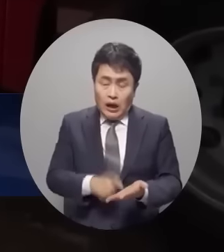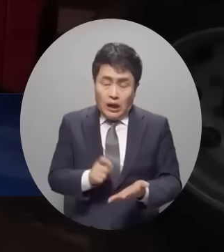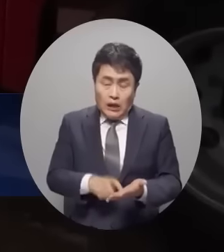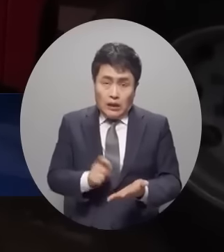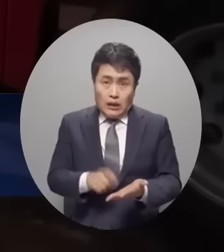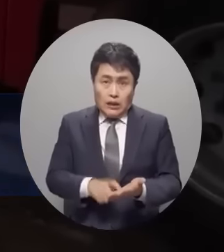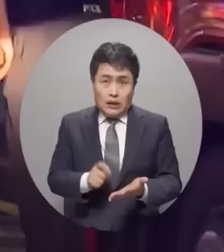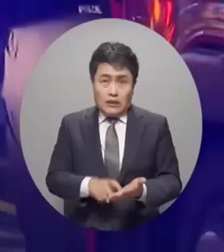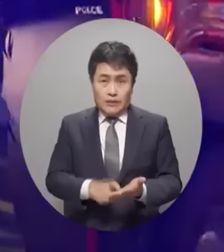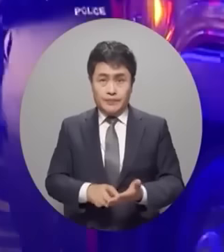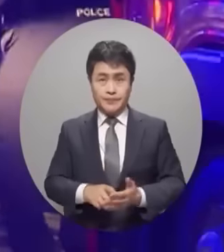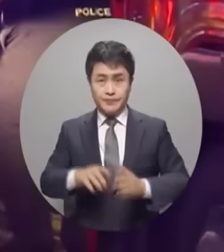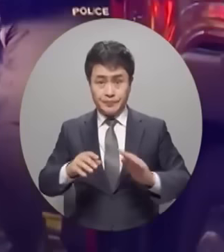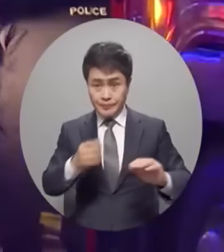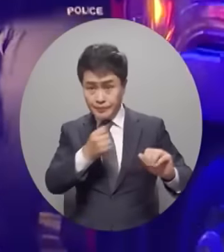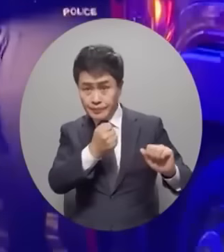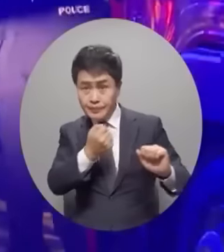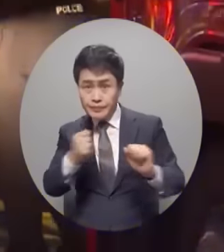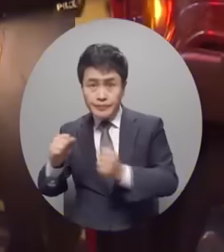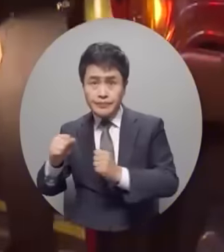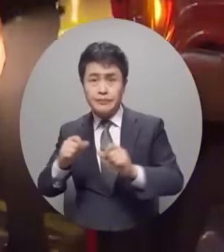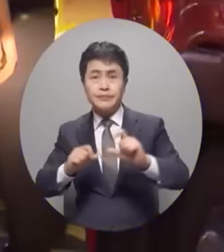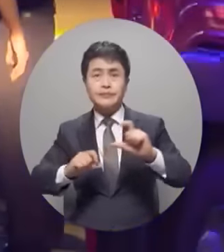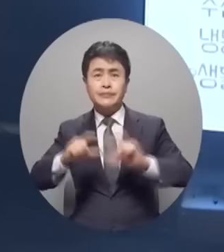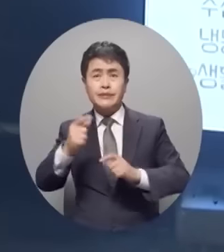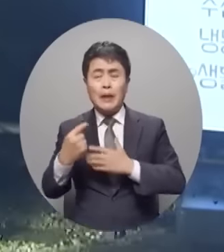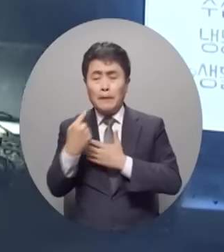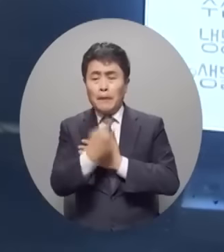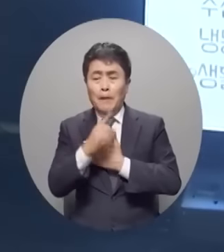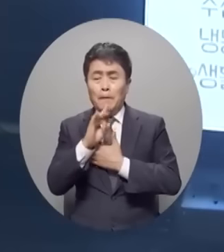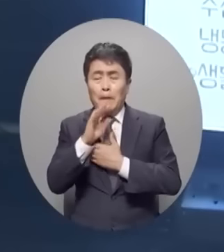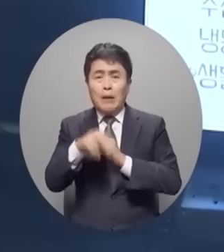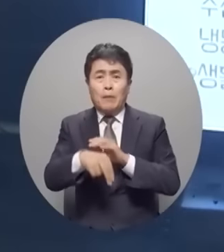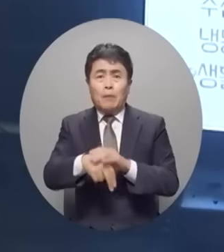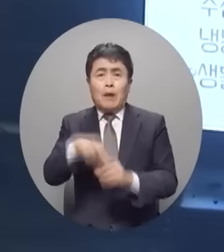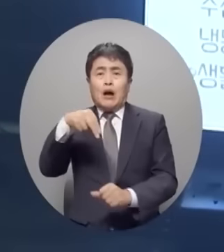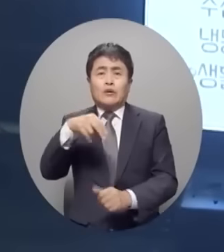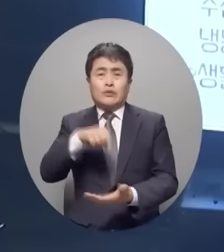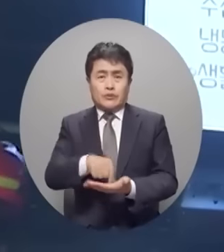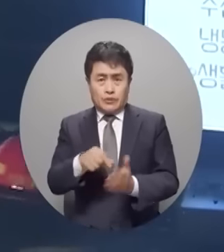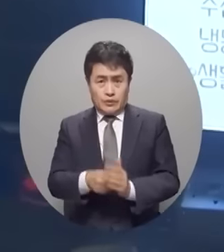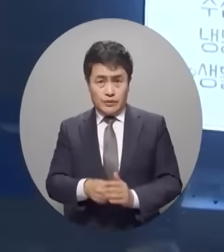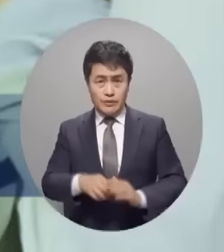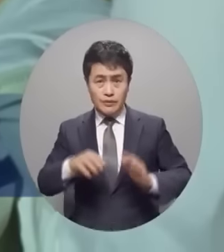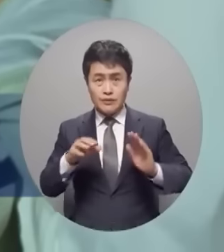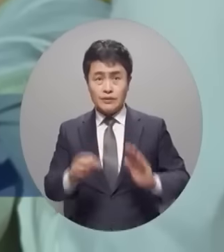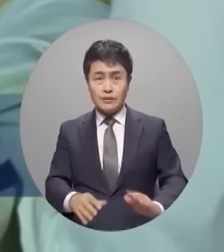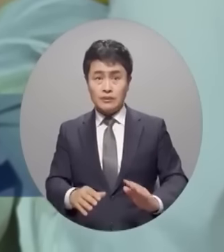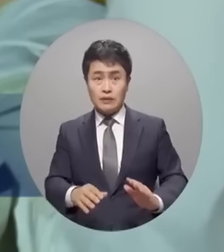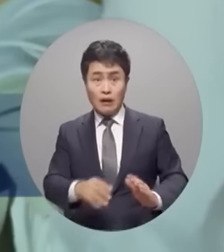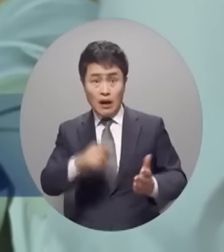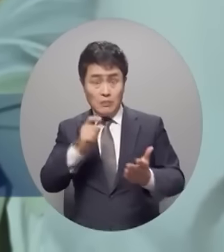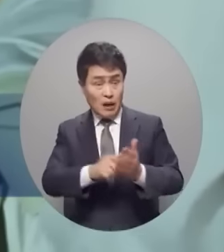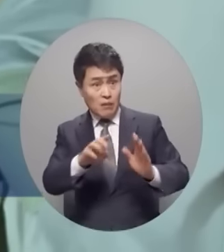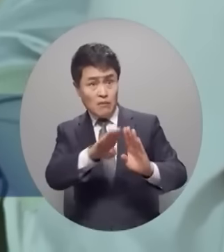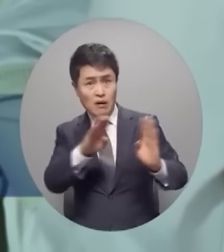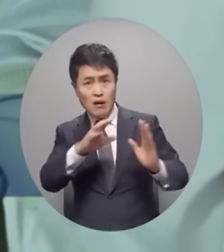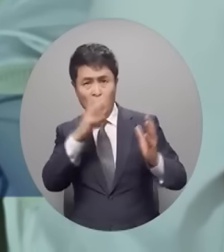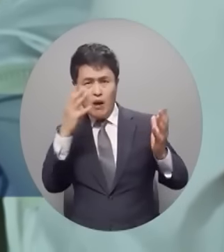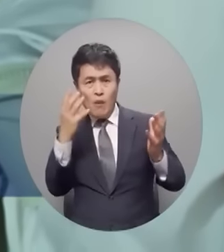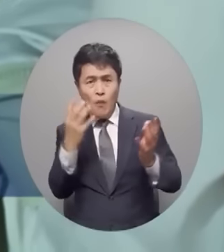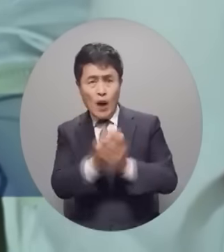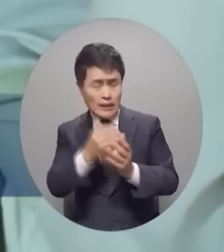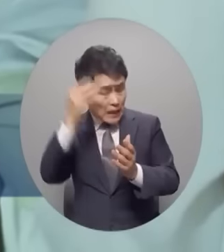같아요. 대피한 투숙객들도 대부분 몸만 겨우 빠져나올 정도였습니다. 비상구 문을 열었는데 완전